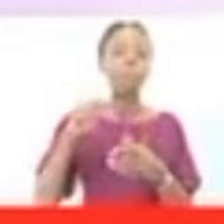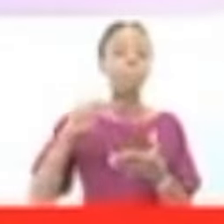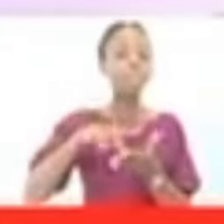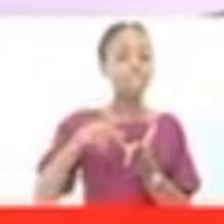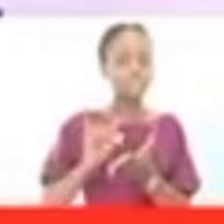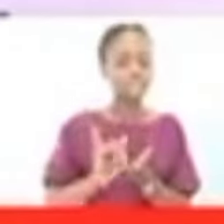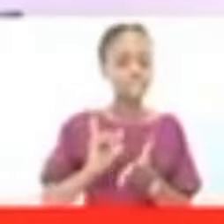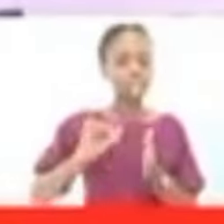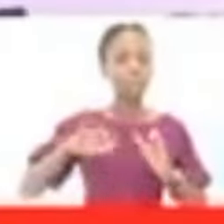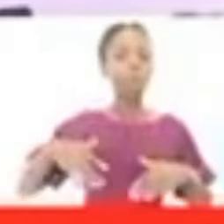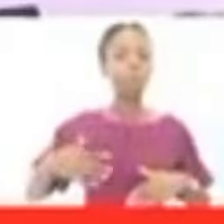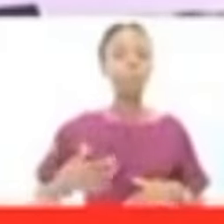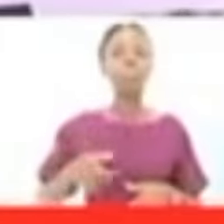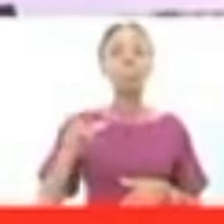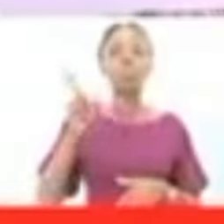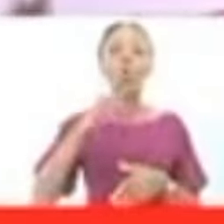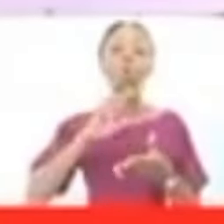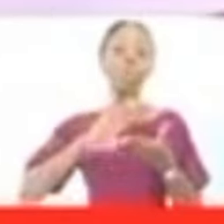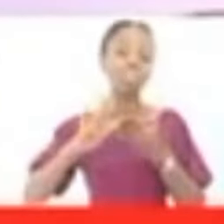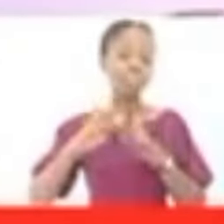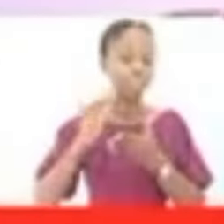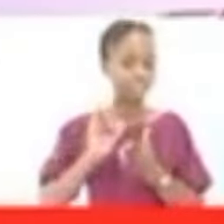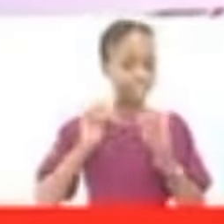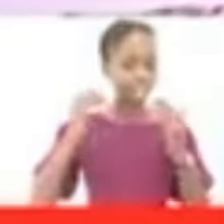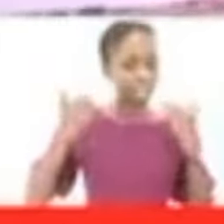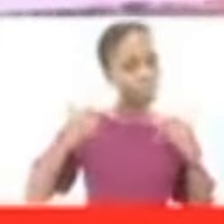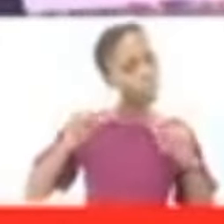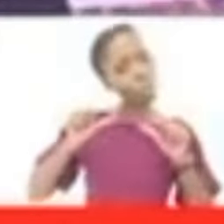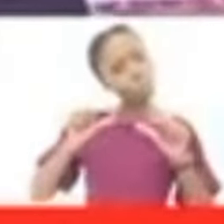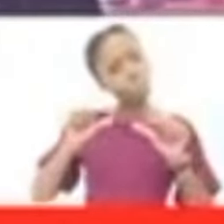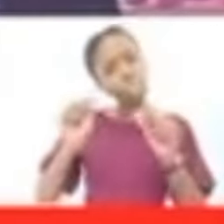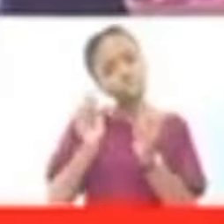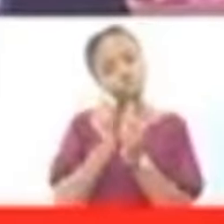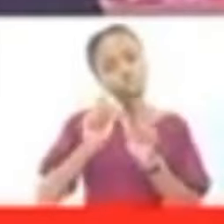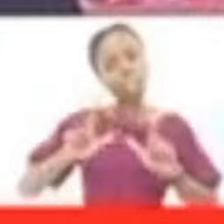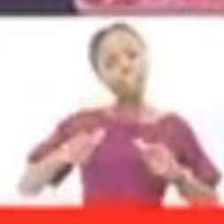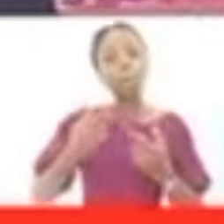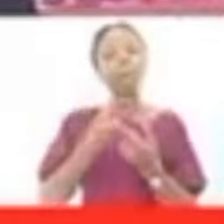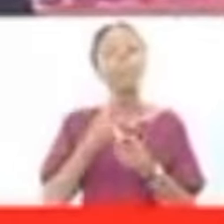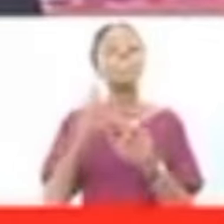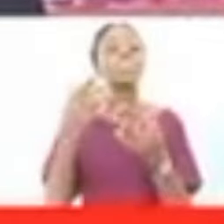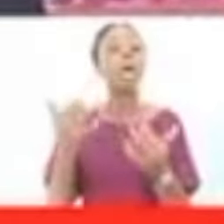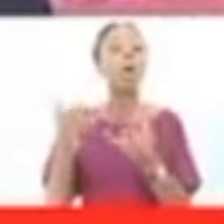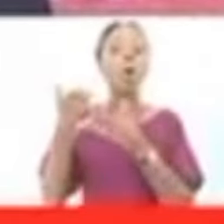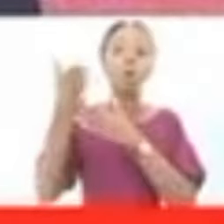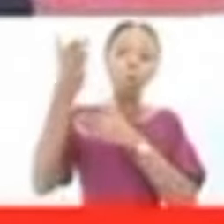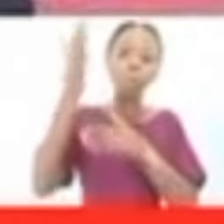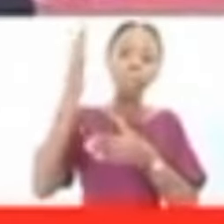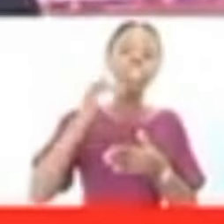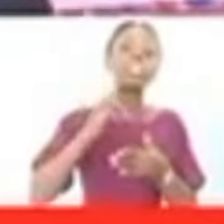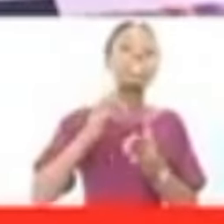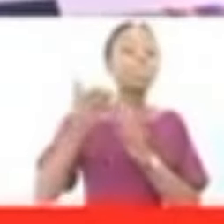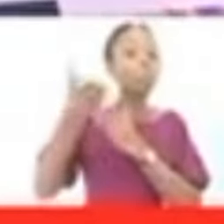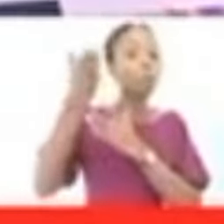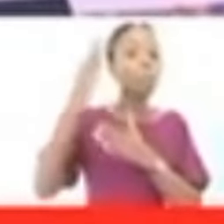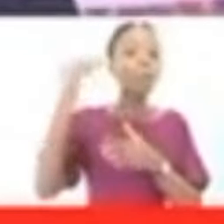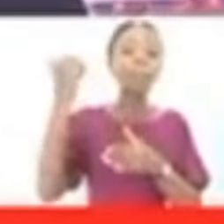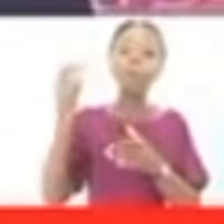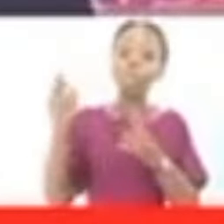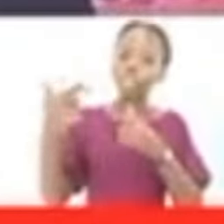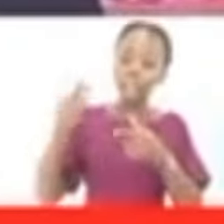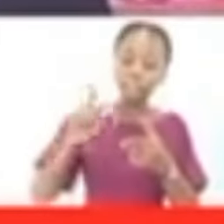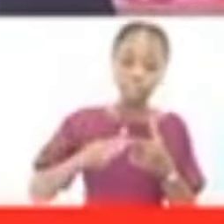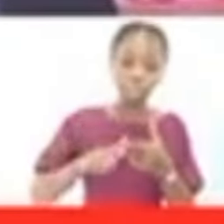pia huelewi vile aelewi, so unasamehe, unaendelea na maisha. Lakini sasa Mungu ni Mungu,